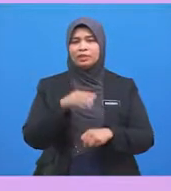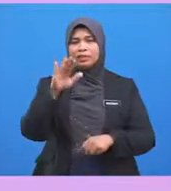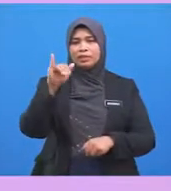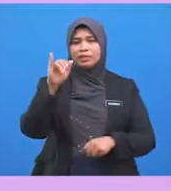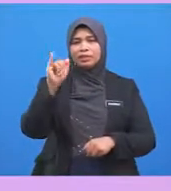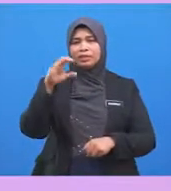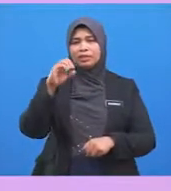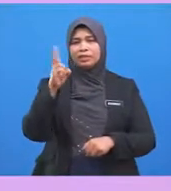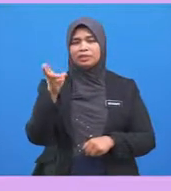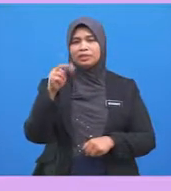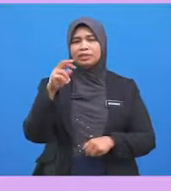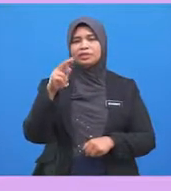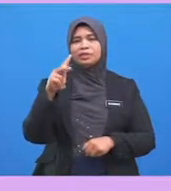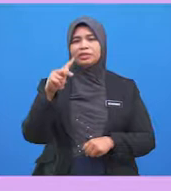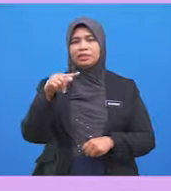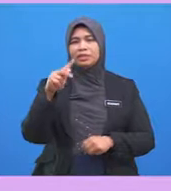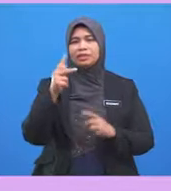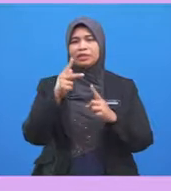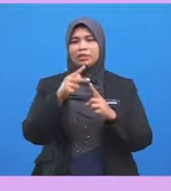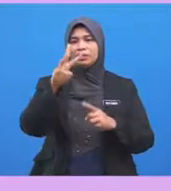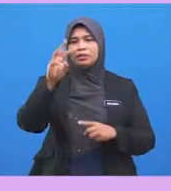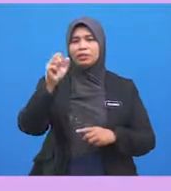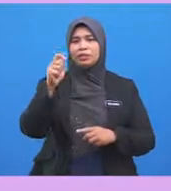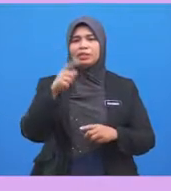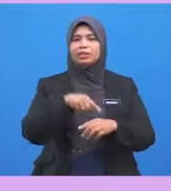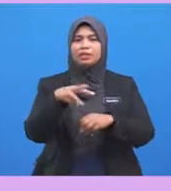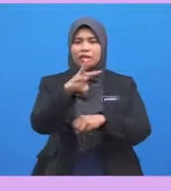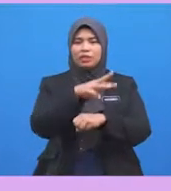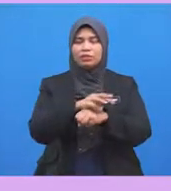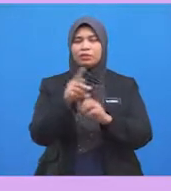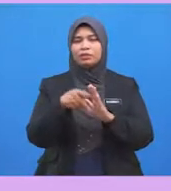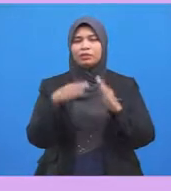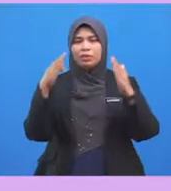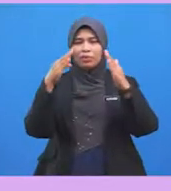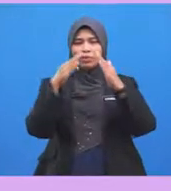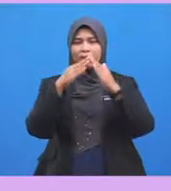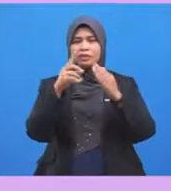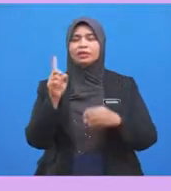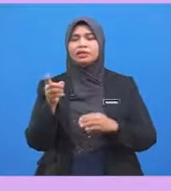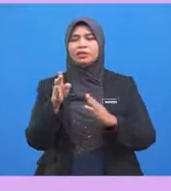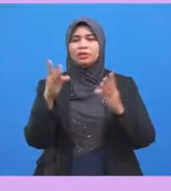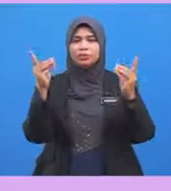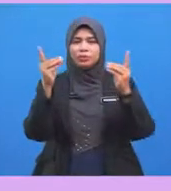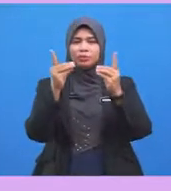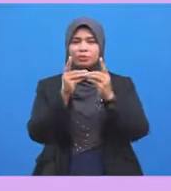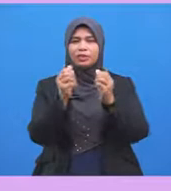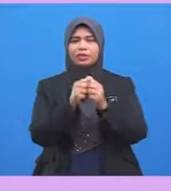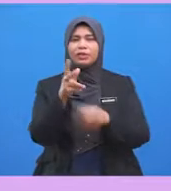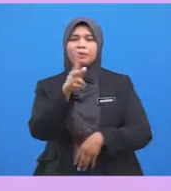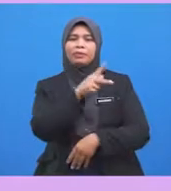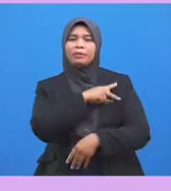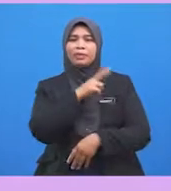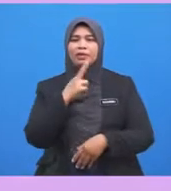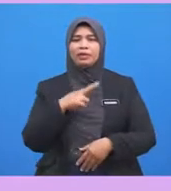Cheng kuat di kawasan perumahannya, dia terserempak dengan pemimpin agama